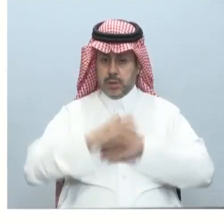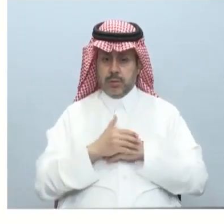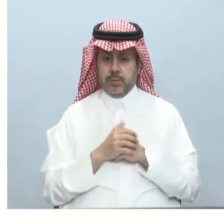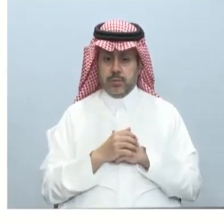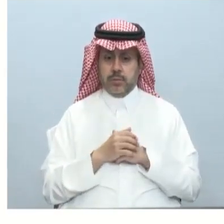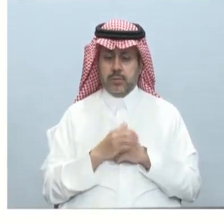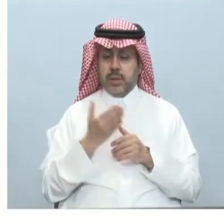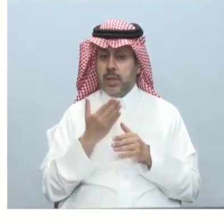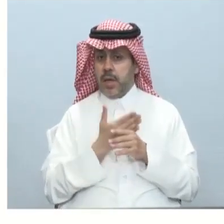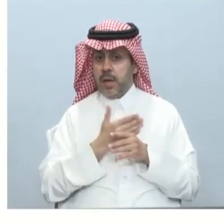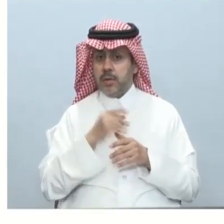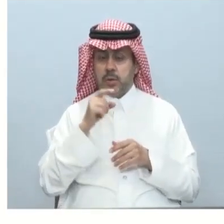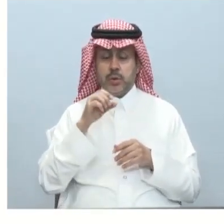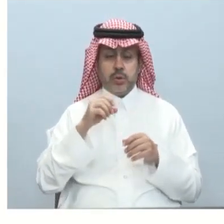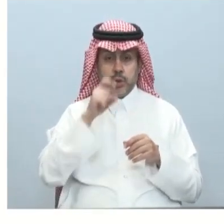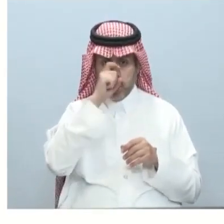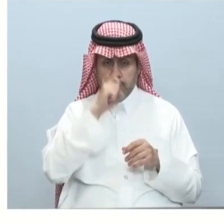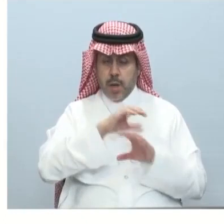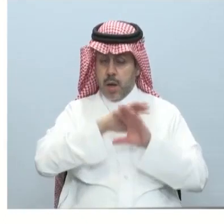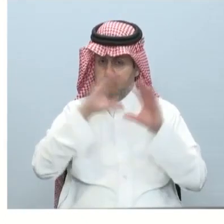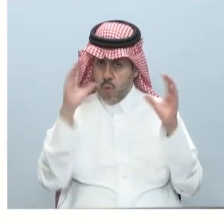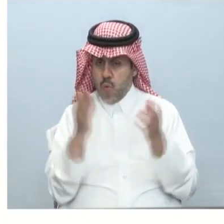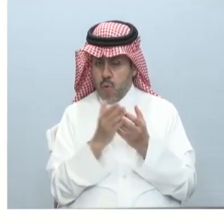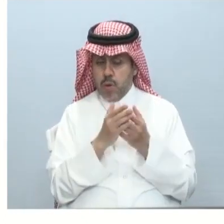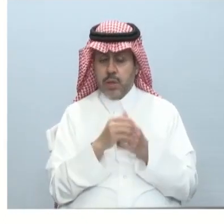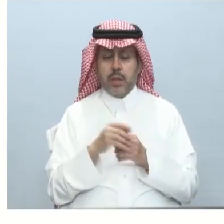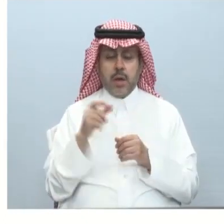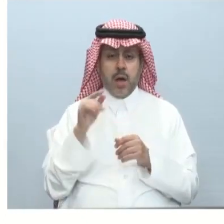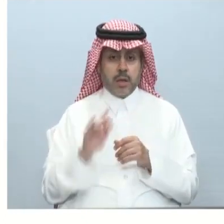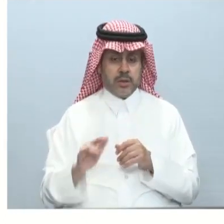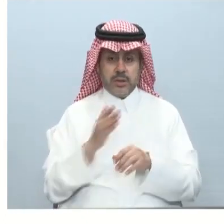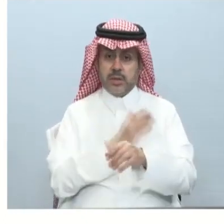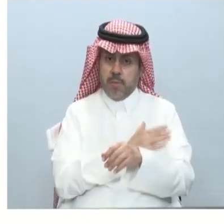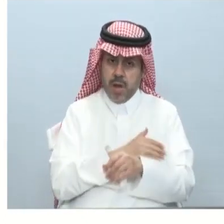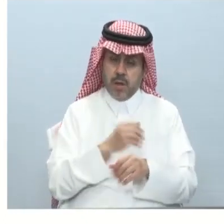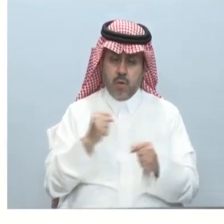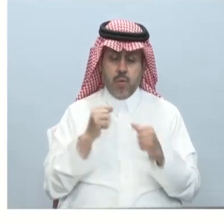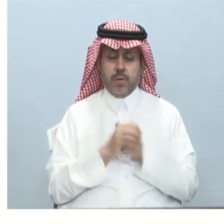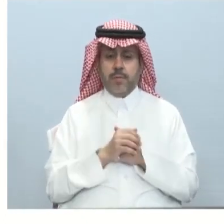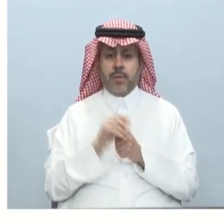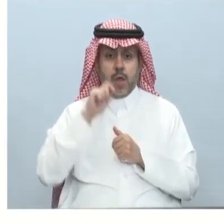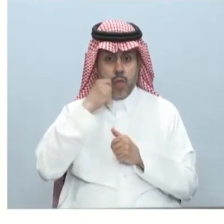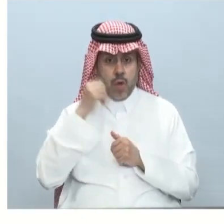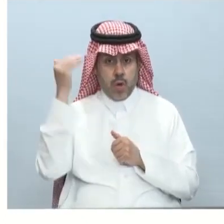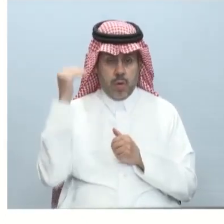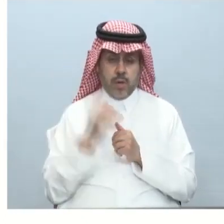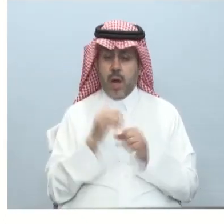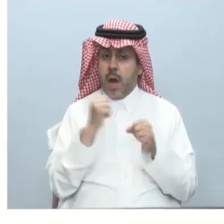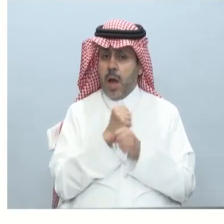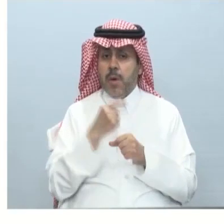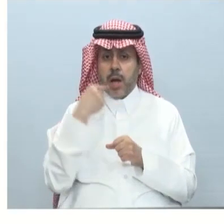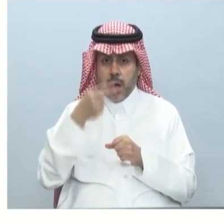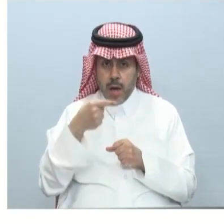بلا شك ان الجواب لانها تجب على كل حال على الصحيح مريض وتتضمن عمل القلب واللسان